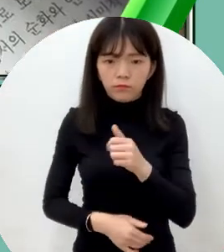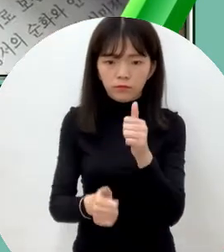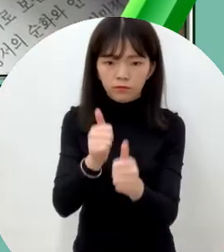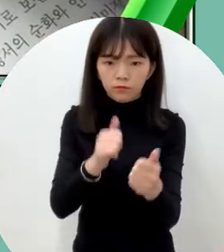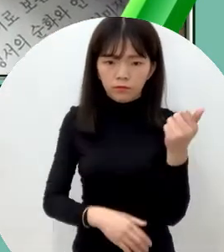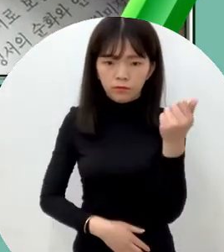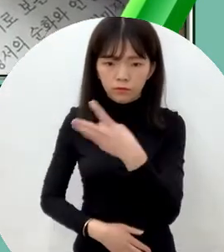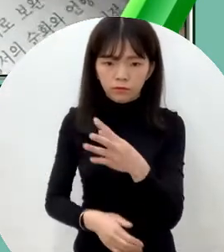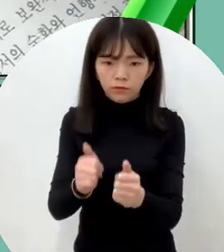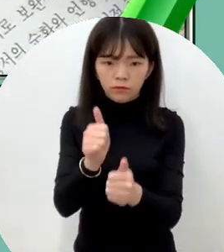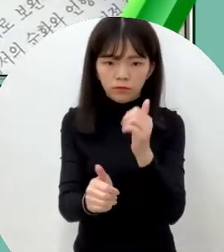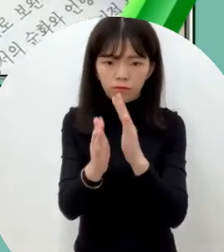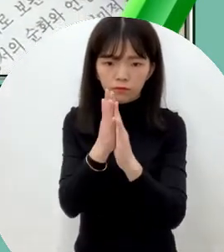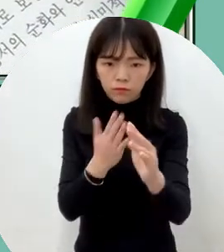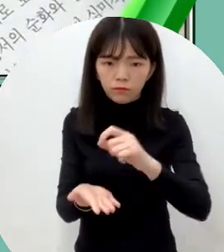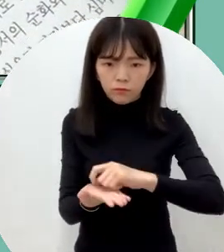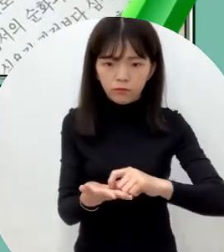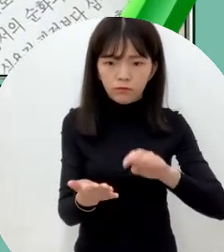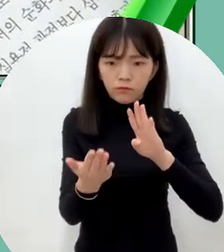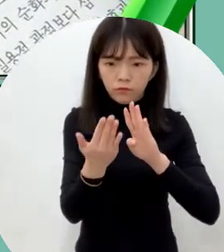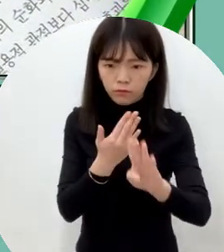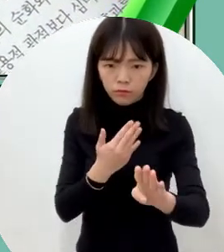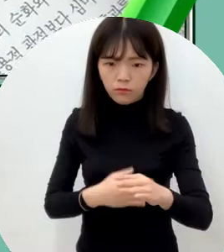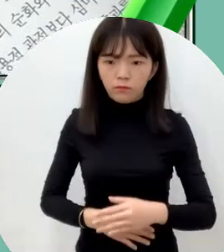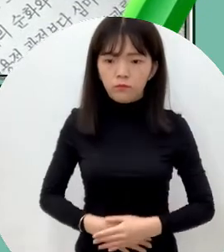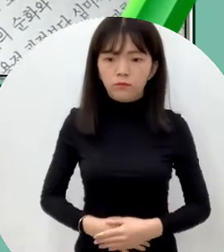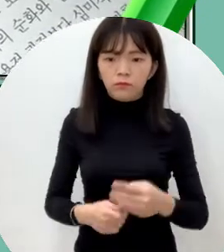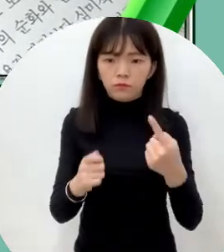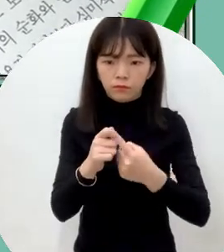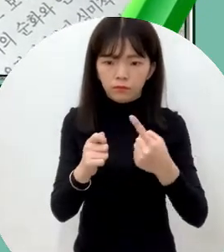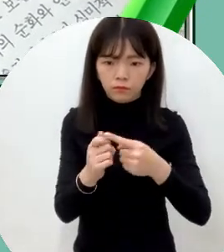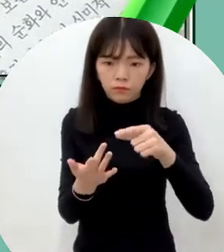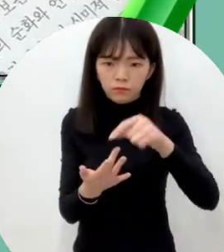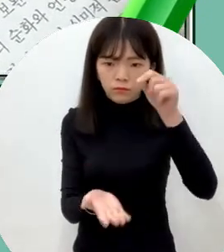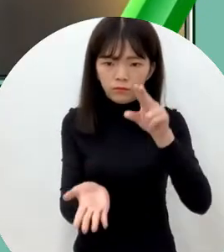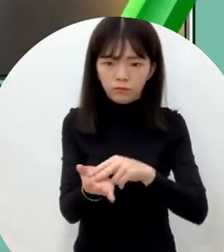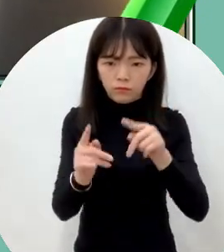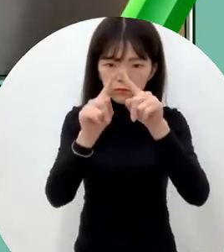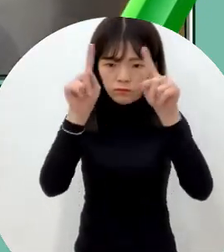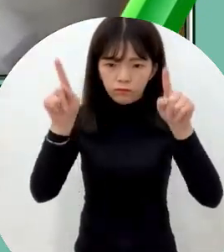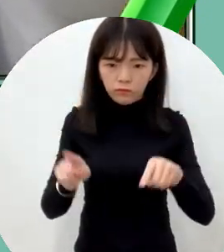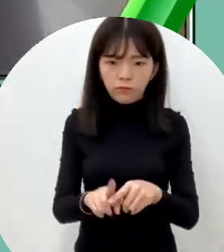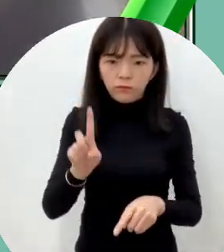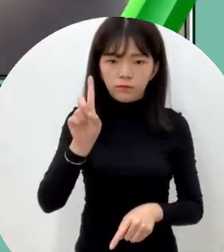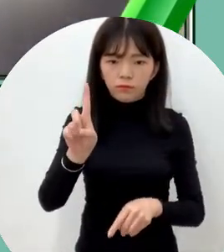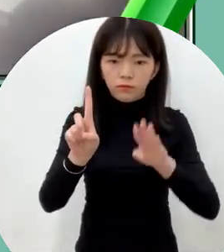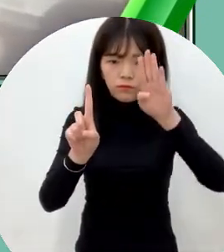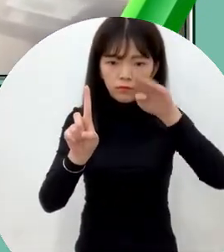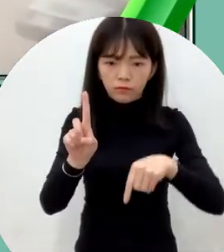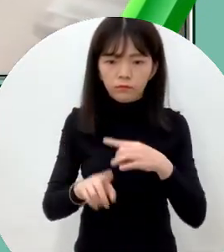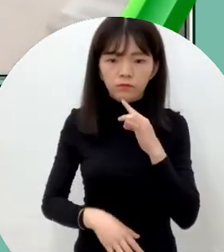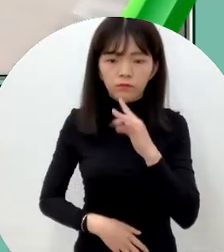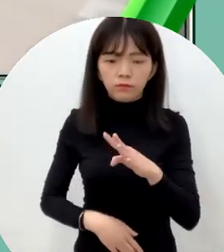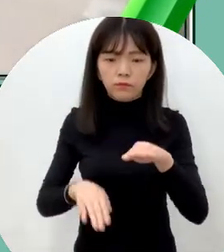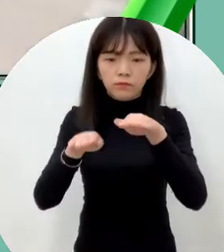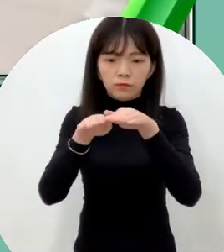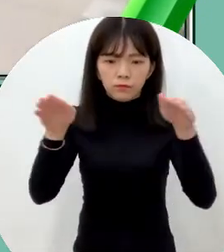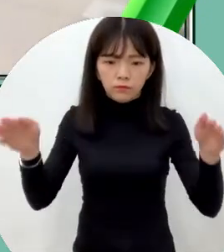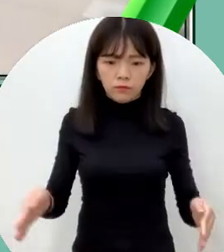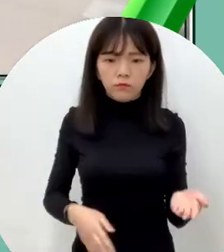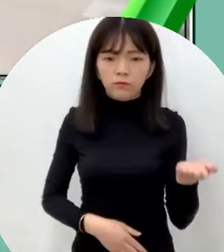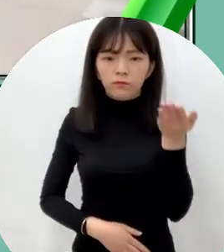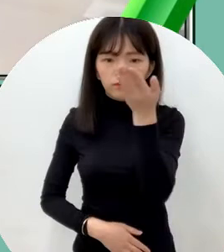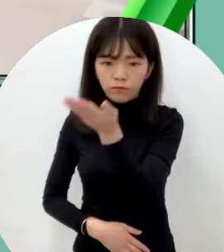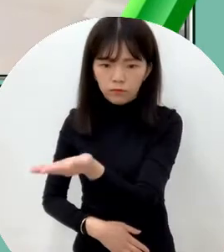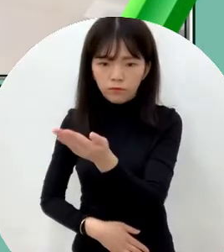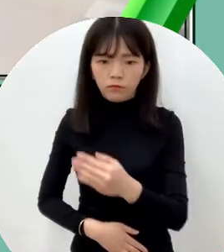성명, 수험번호 및 응시 순서를 적은 후 제1 선택 과목 문제지 한 부만 책상 위에 올려놓고 제2 선택